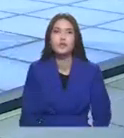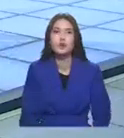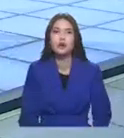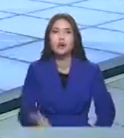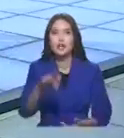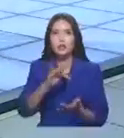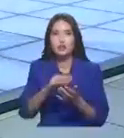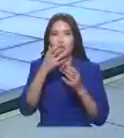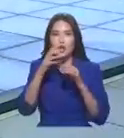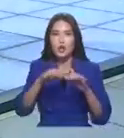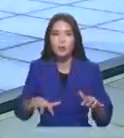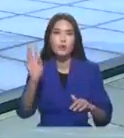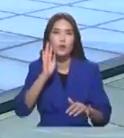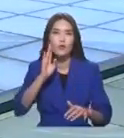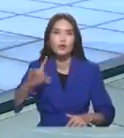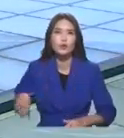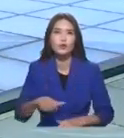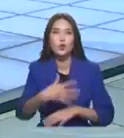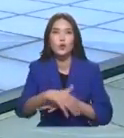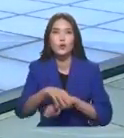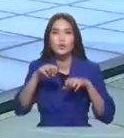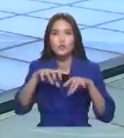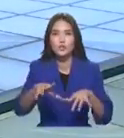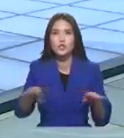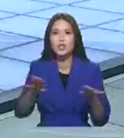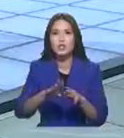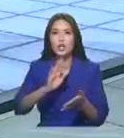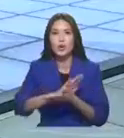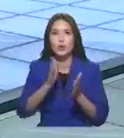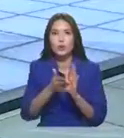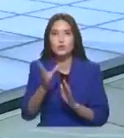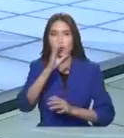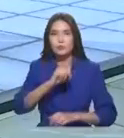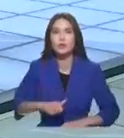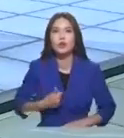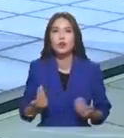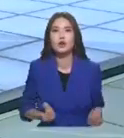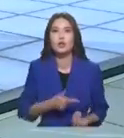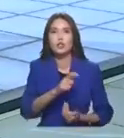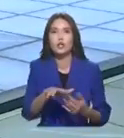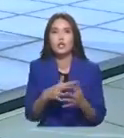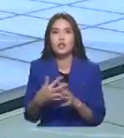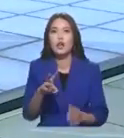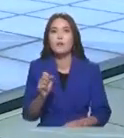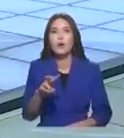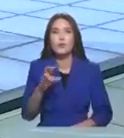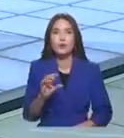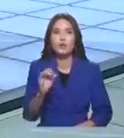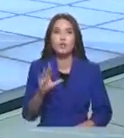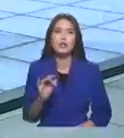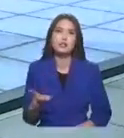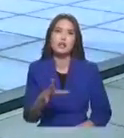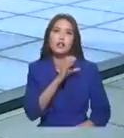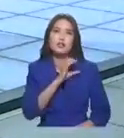Центральное отопление, вода, дороги и уличное освещение. Такими условиями могут похвастаться жители сел Мамлютского и Есильского районов